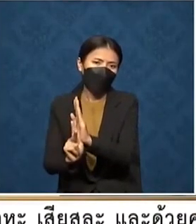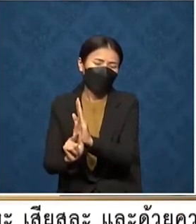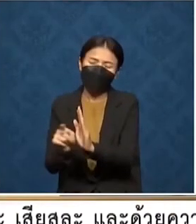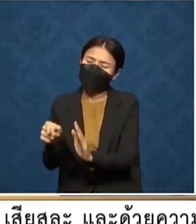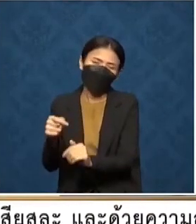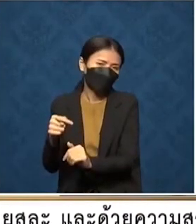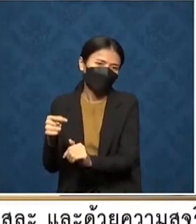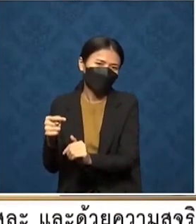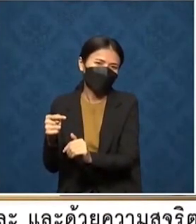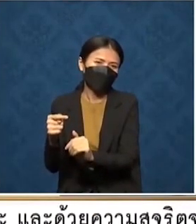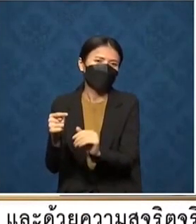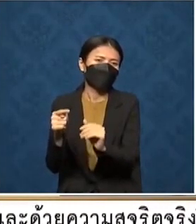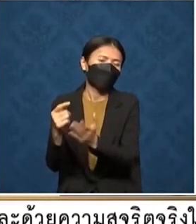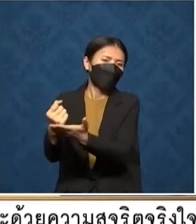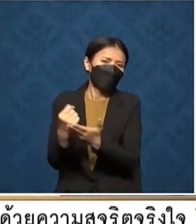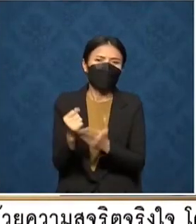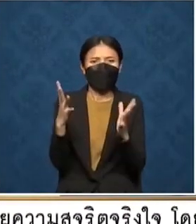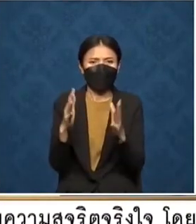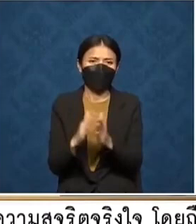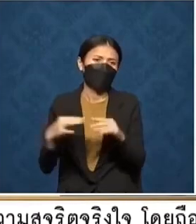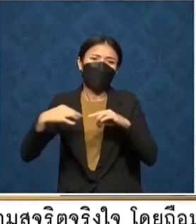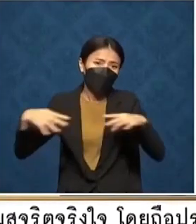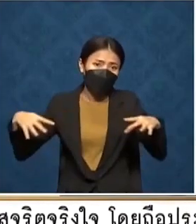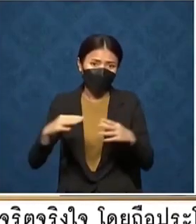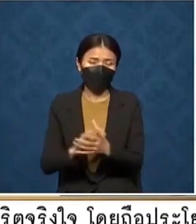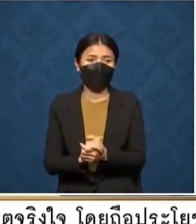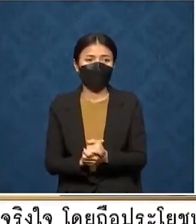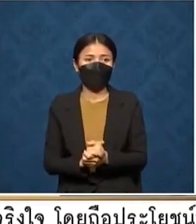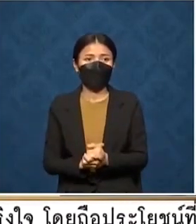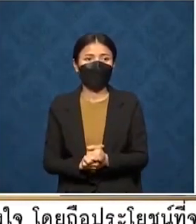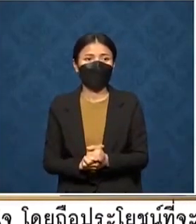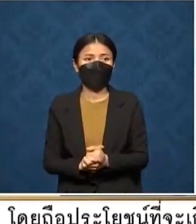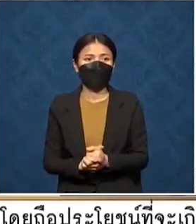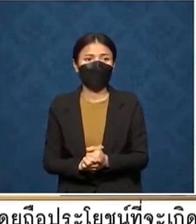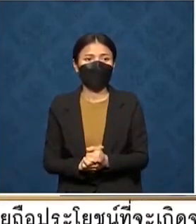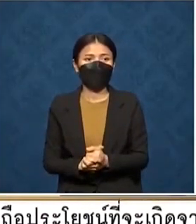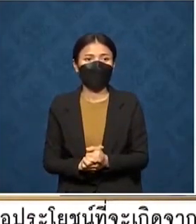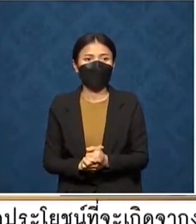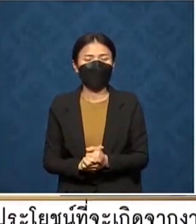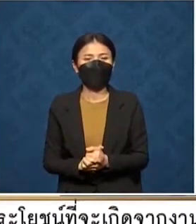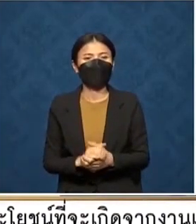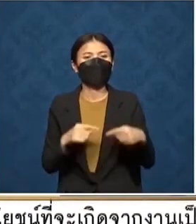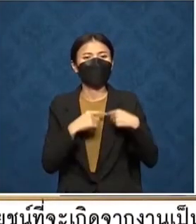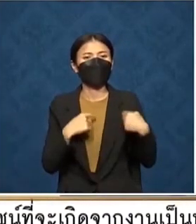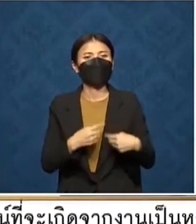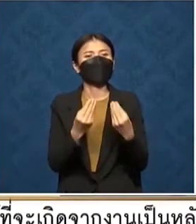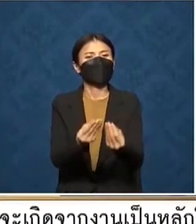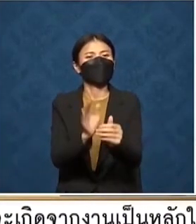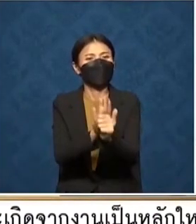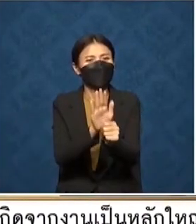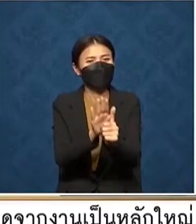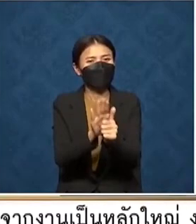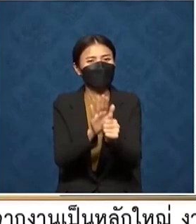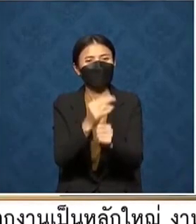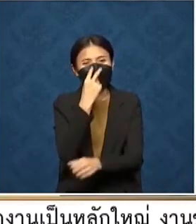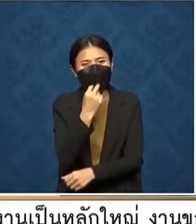ติของการที่จะเลือกตั้งทุกครั้งนะครับมันก็จะมีการออกไปบ้างมาบ้างผมยังคิดว่าเพื่อไทยยังอยู่ในเกณฑ์ปก